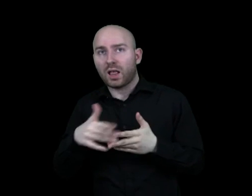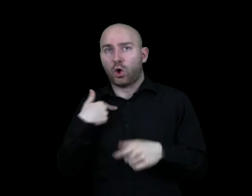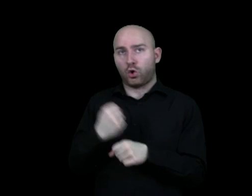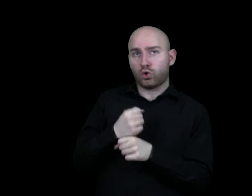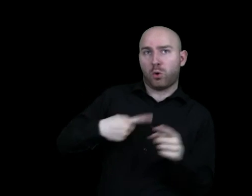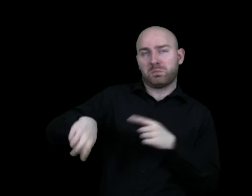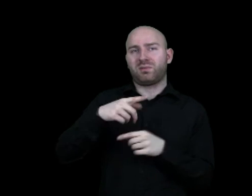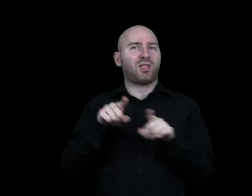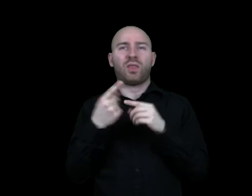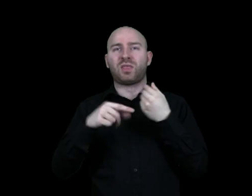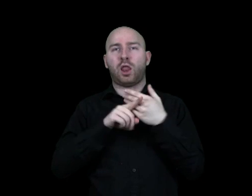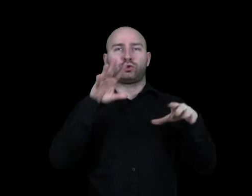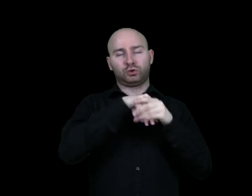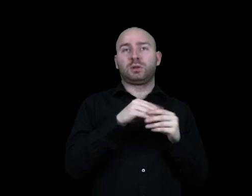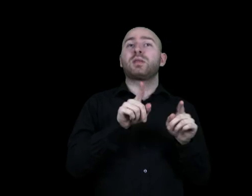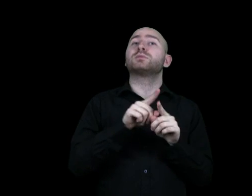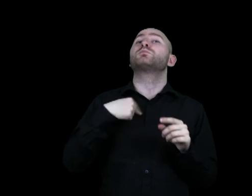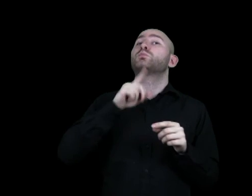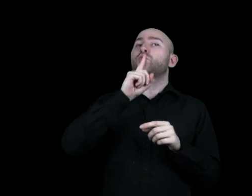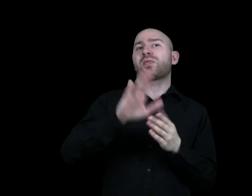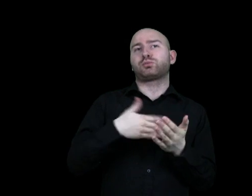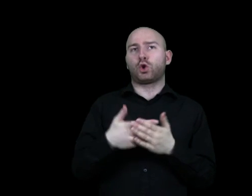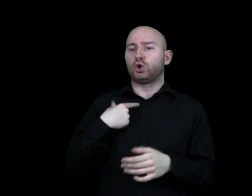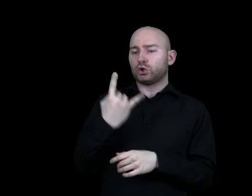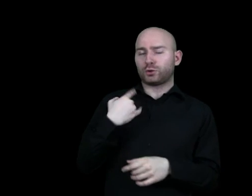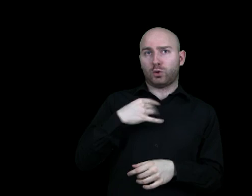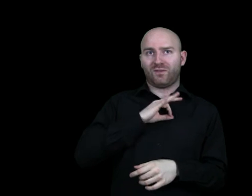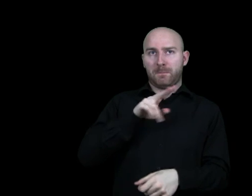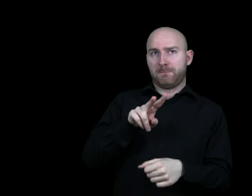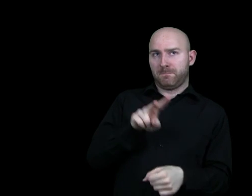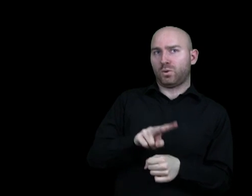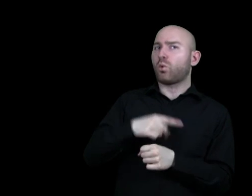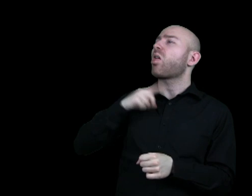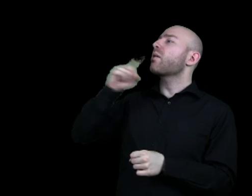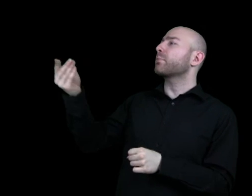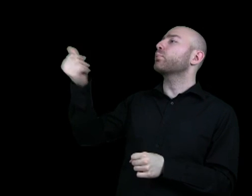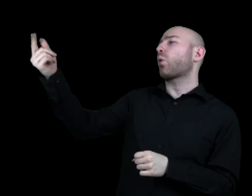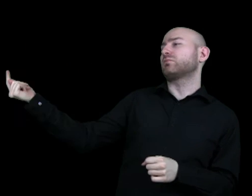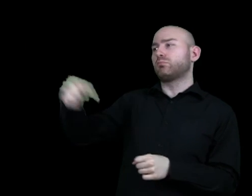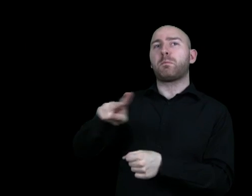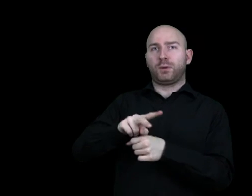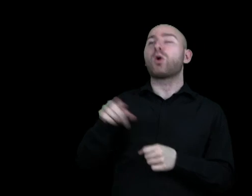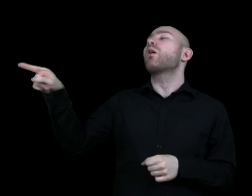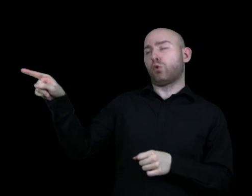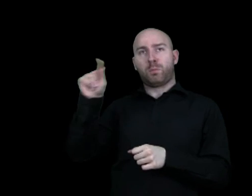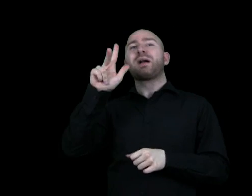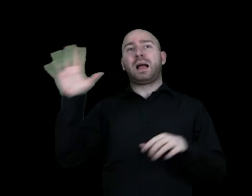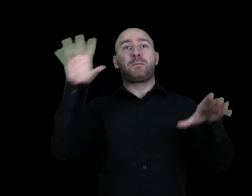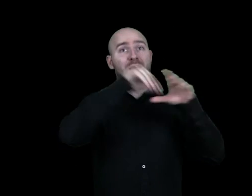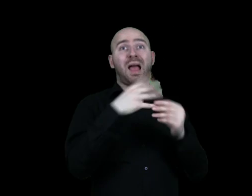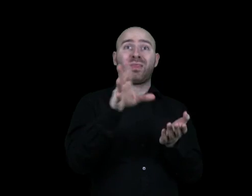najmujecie kogoś z zewnątrz, by opiekował się waszymi dziećmi, wchodzi to w PKB, jako usługa, za którą płacicie.